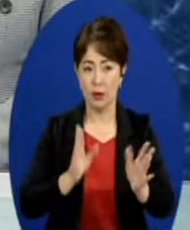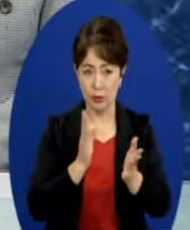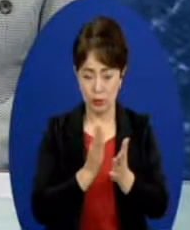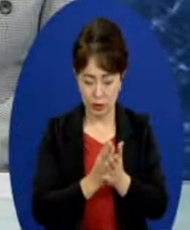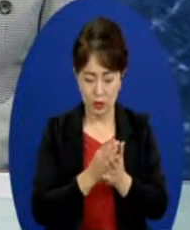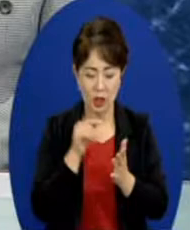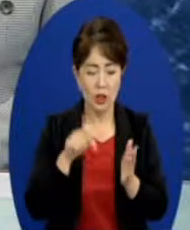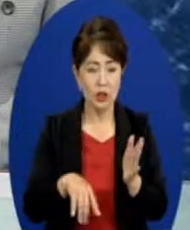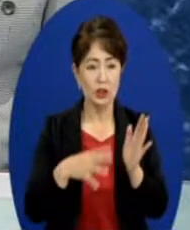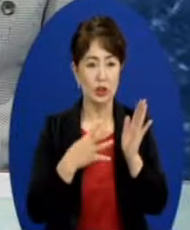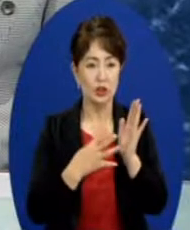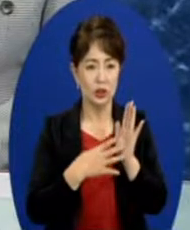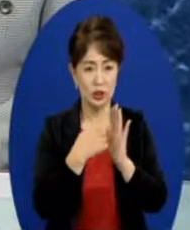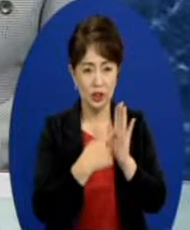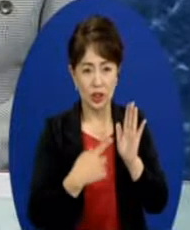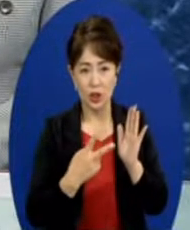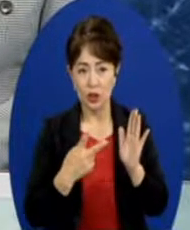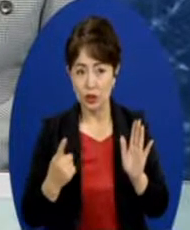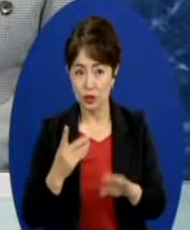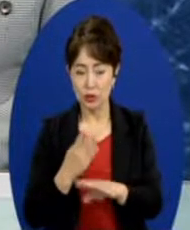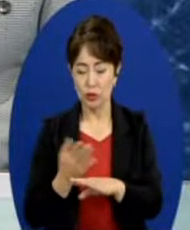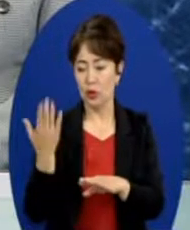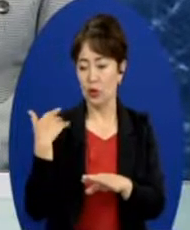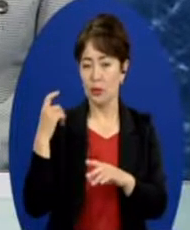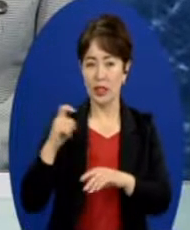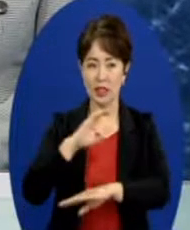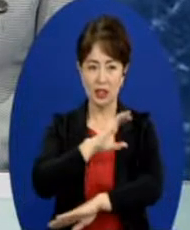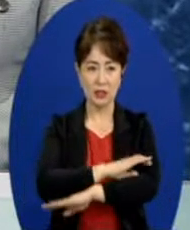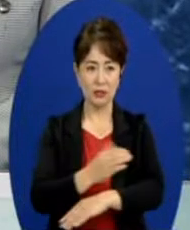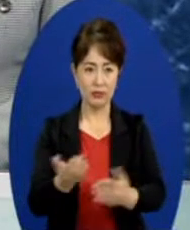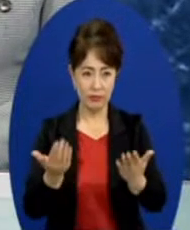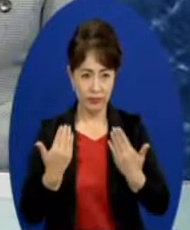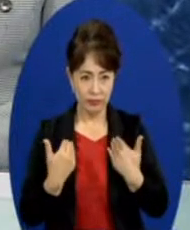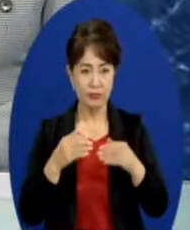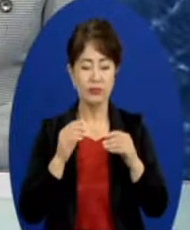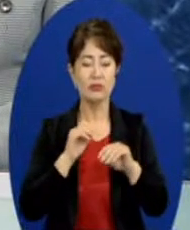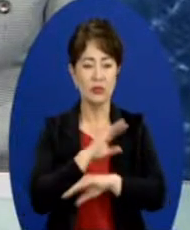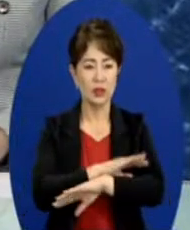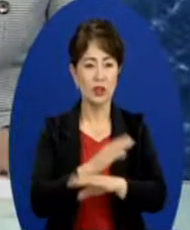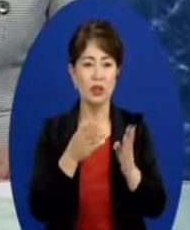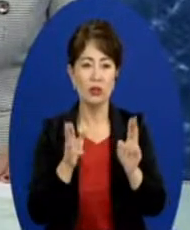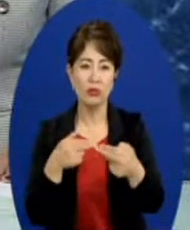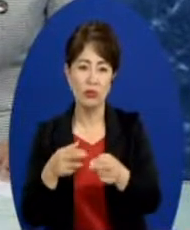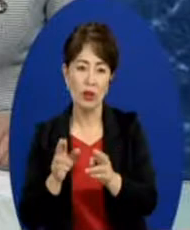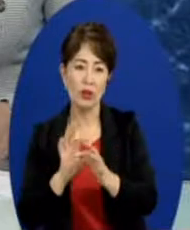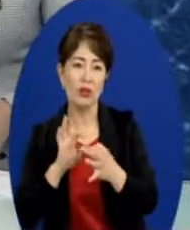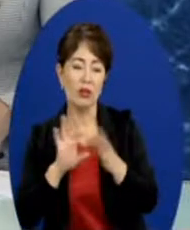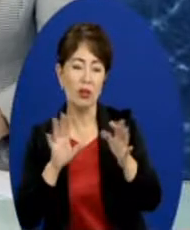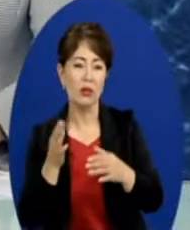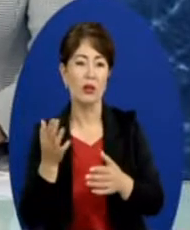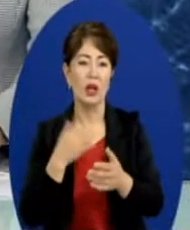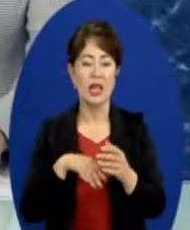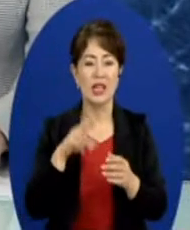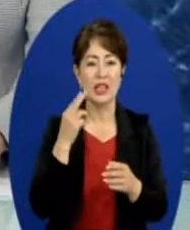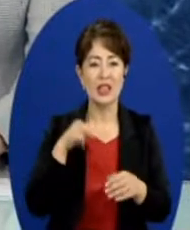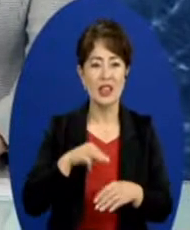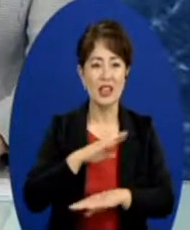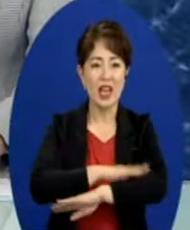сарын 21-ээс бүх шатны боловсролын байгууллагууд урдын гишгээ танхимаар хичээлнэ гэж хэд хэдэн чухал асуудлын талаар шийдвэр